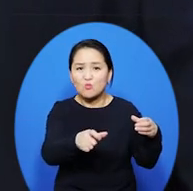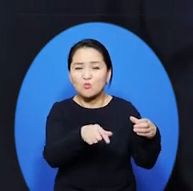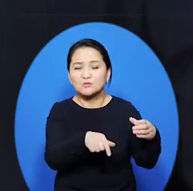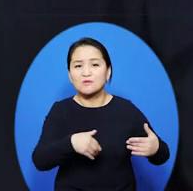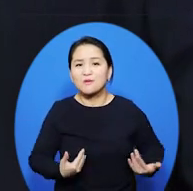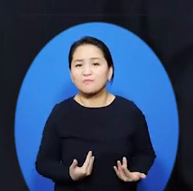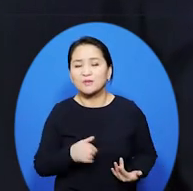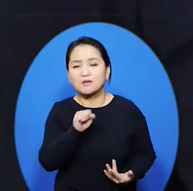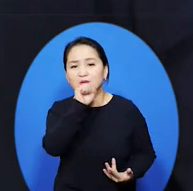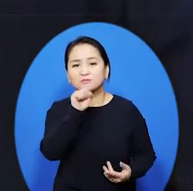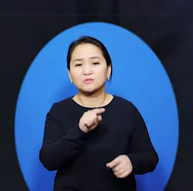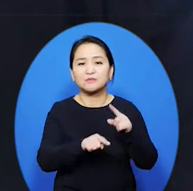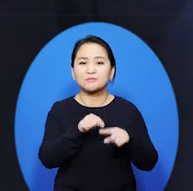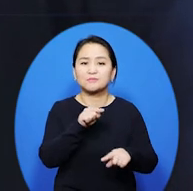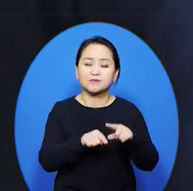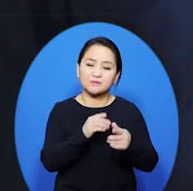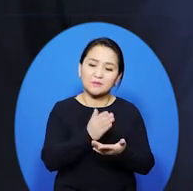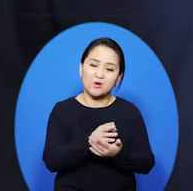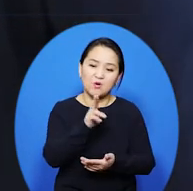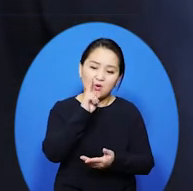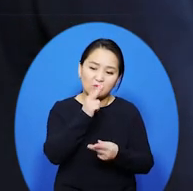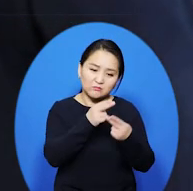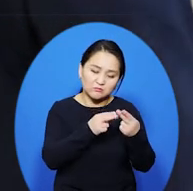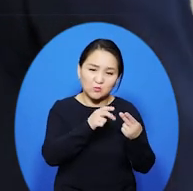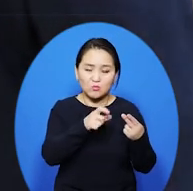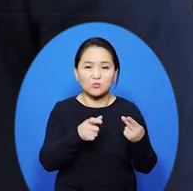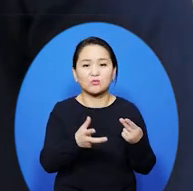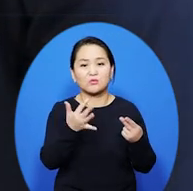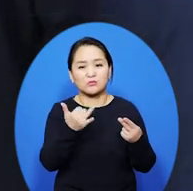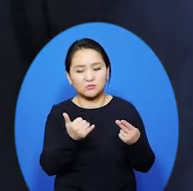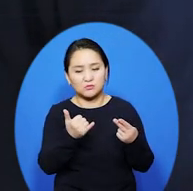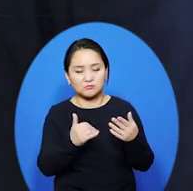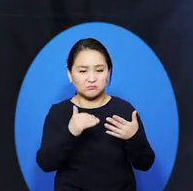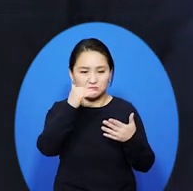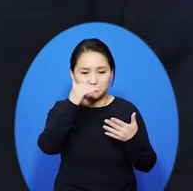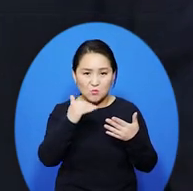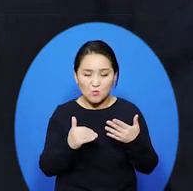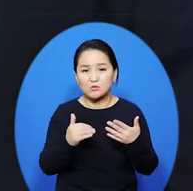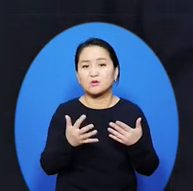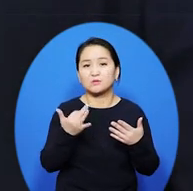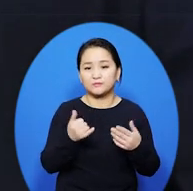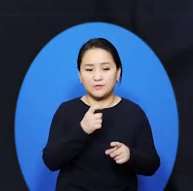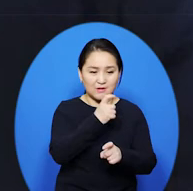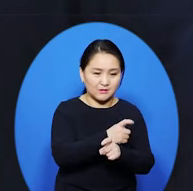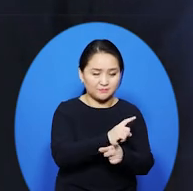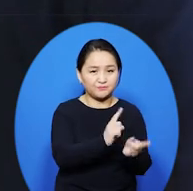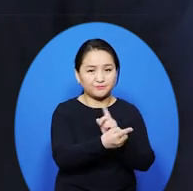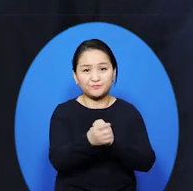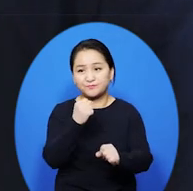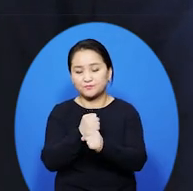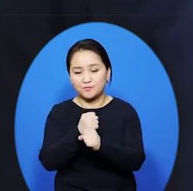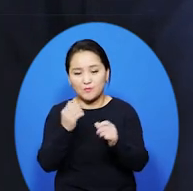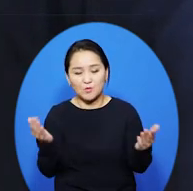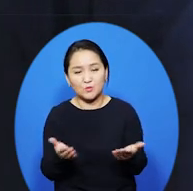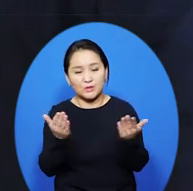амьдралын асуудал ер нь ямар байдалтай байгаа бол хүнсний эрхийн бичгэд хамрагдж байгаа хүний тоон үзүүлэлтүүд тэр төвшөнд буурав. Нөгөө халамжаас